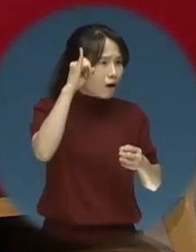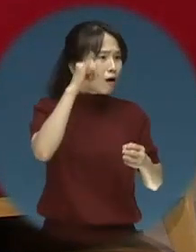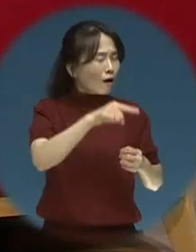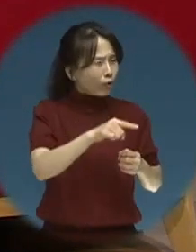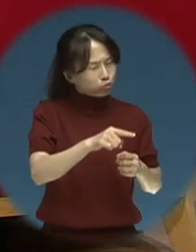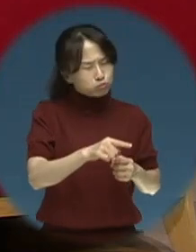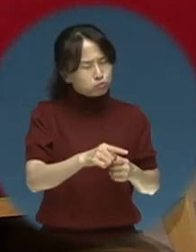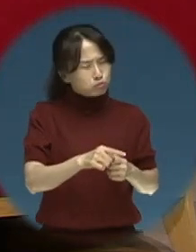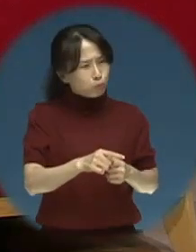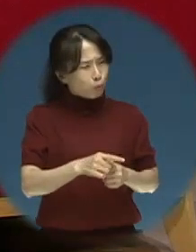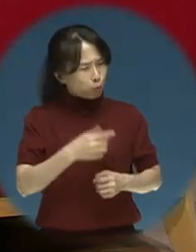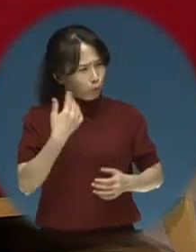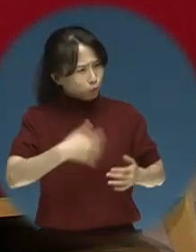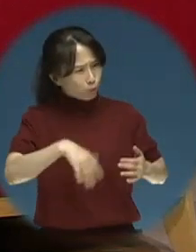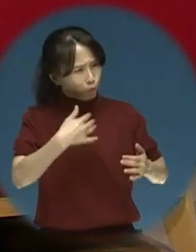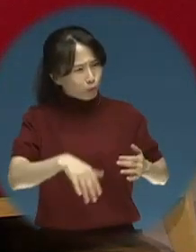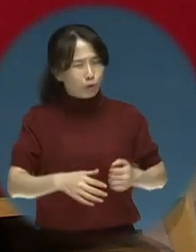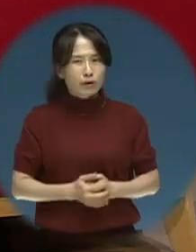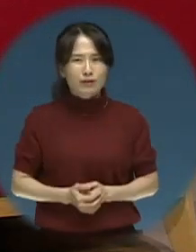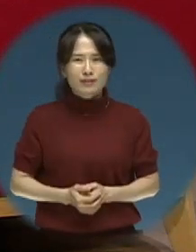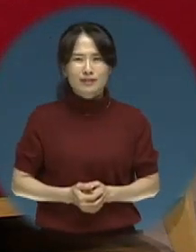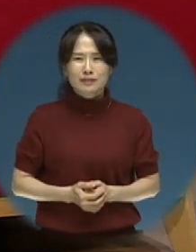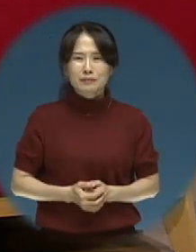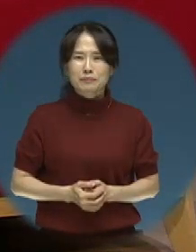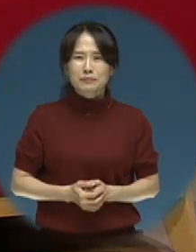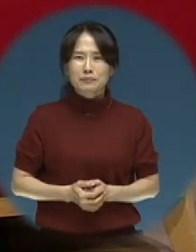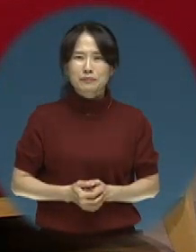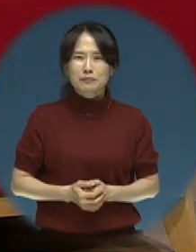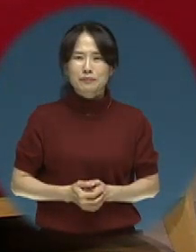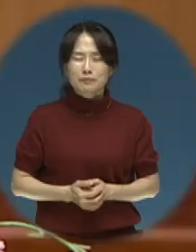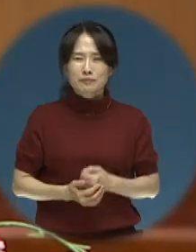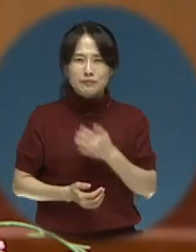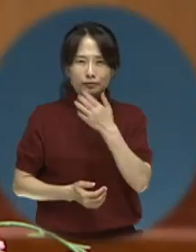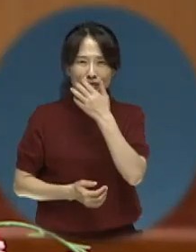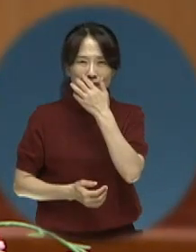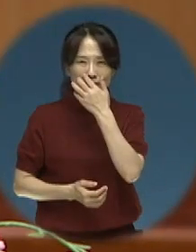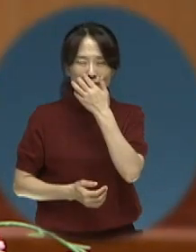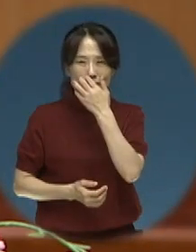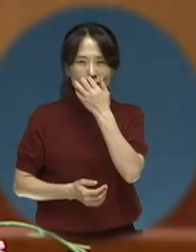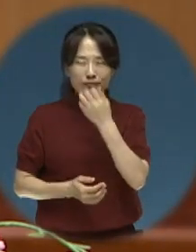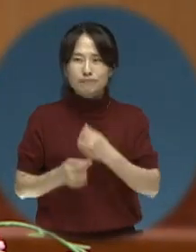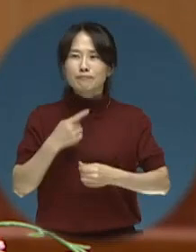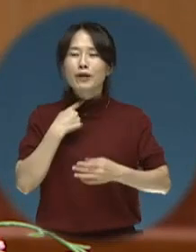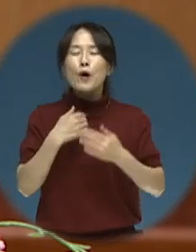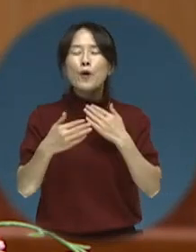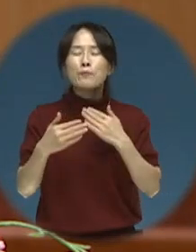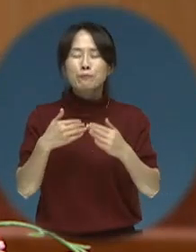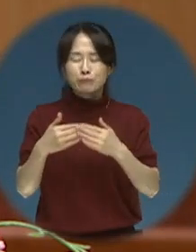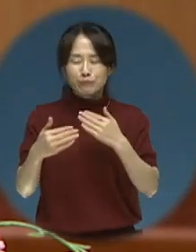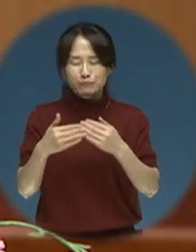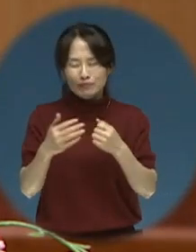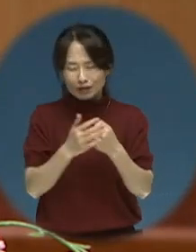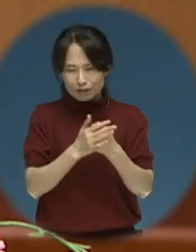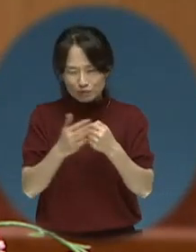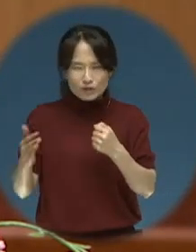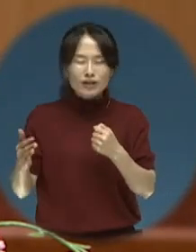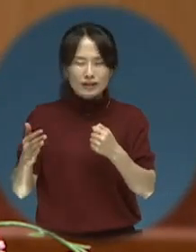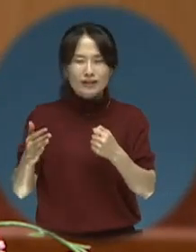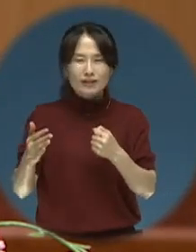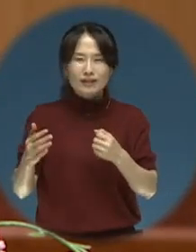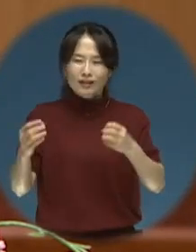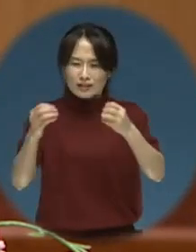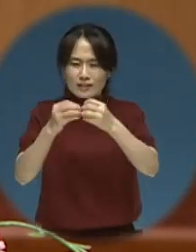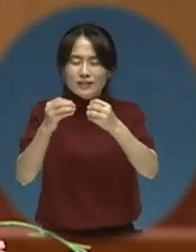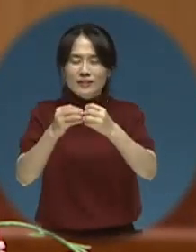못하는 거잖아요. 아무나는 안 되지만 또 뭐 그 경험에 의한 네,